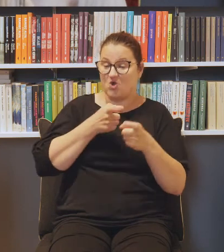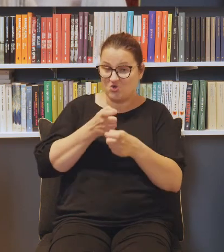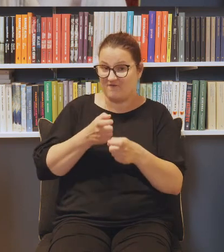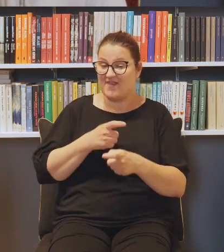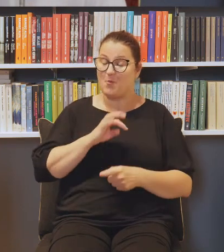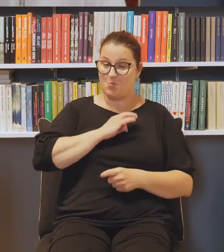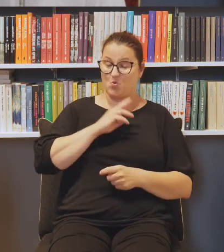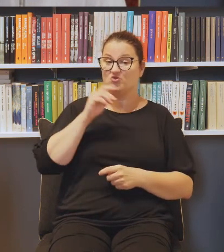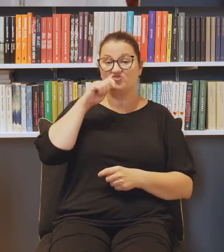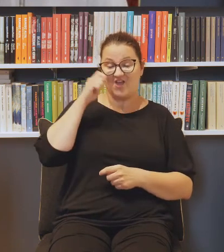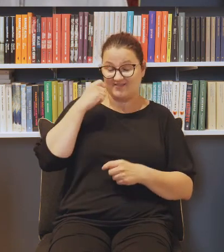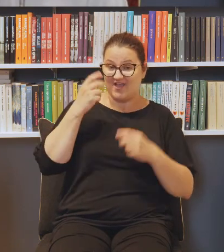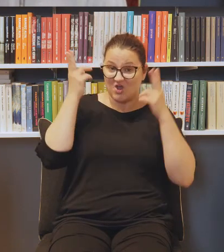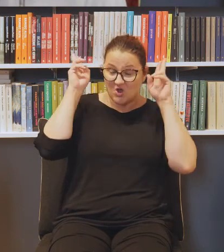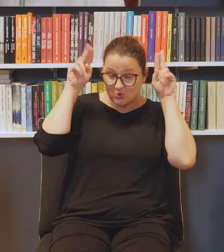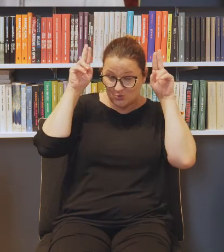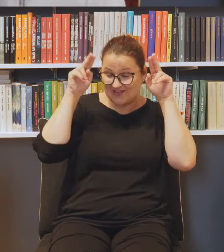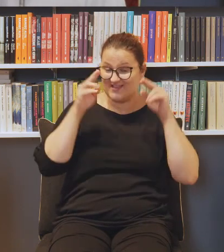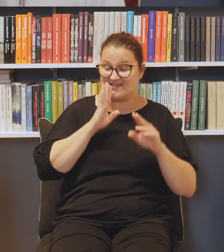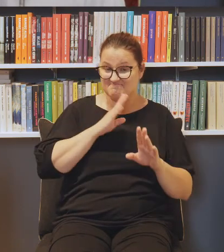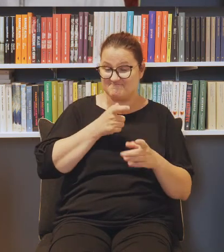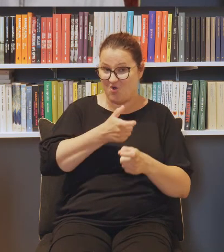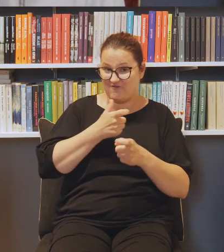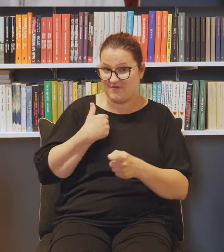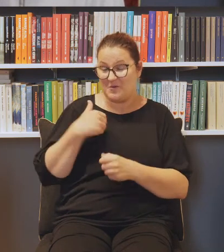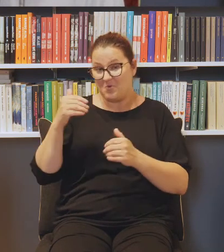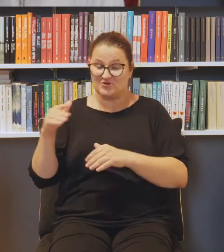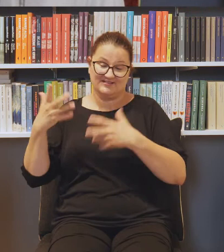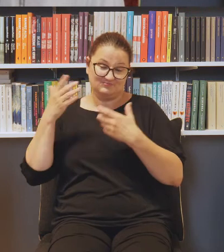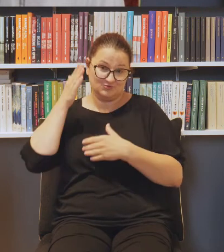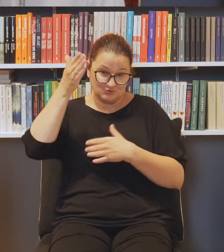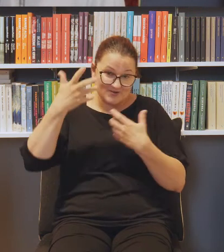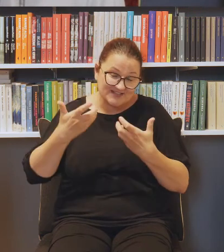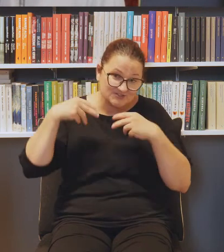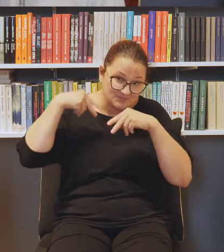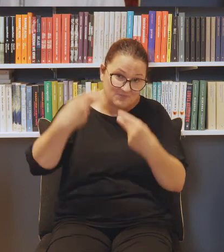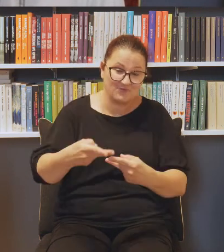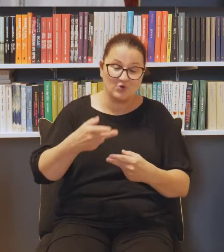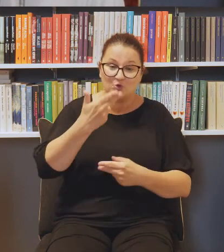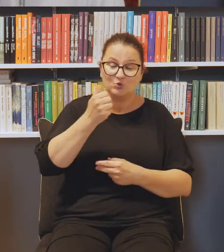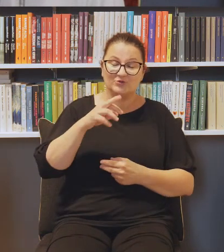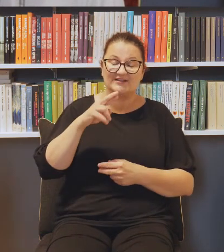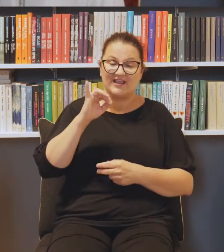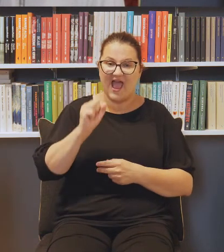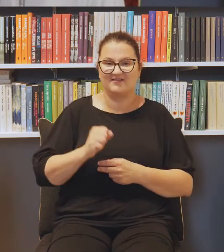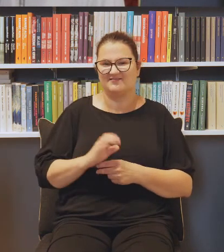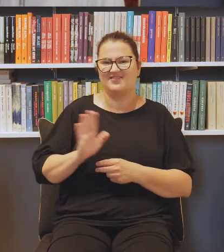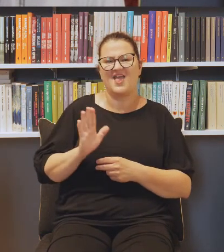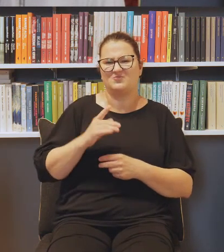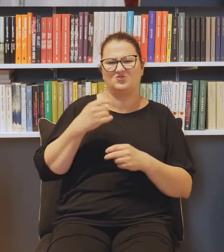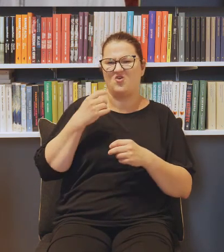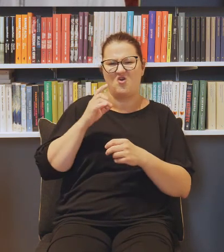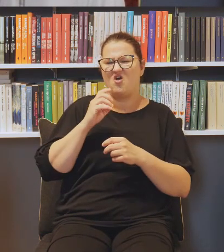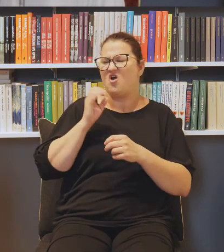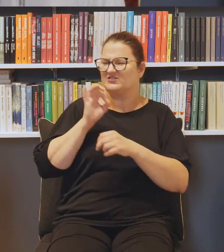więc może kiedyś chciałbyś wrócić do hodowli nutrii? Nie. Chociaż do nutrii nie, bo to jednak okrutne w tych